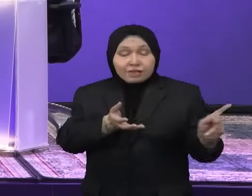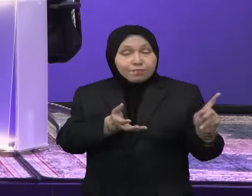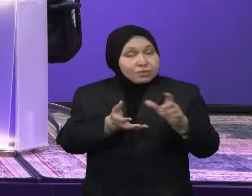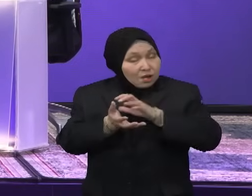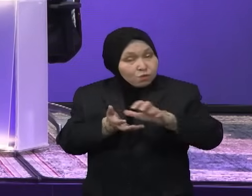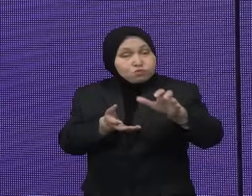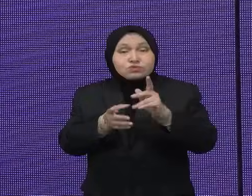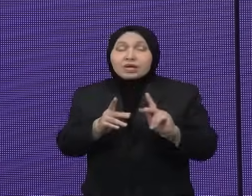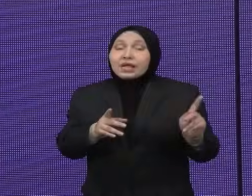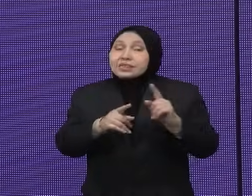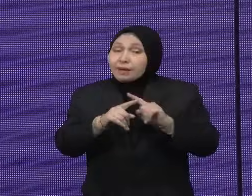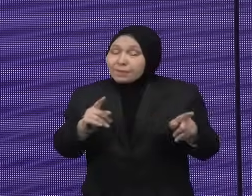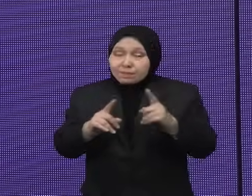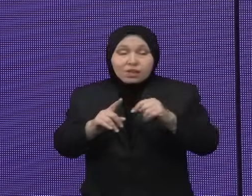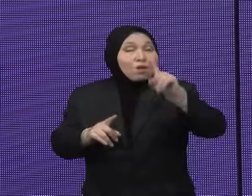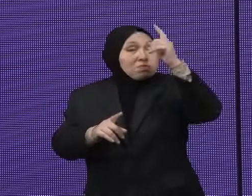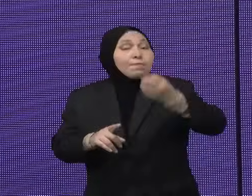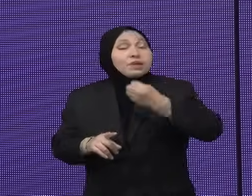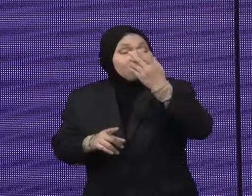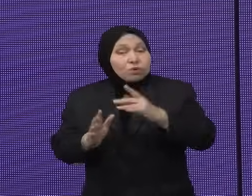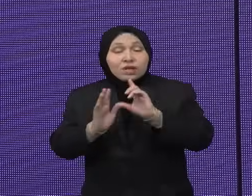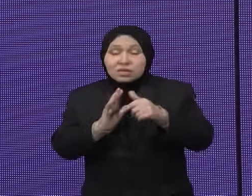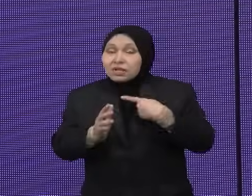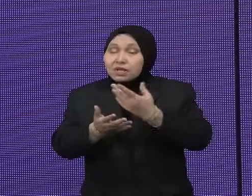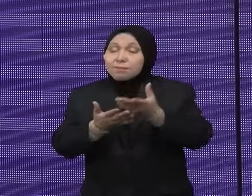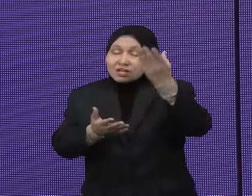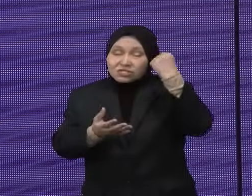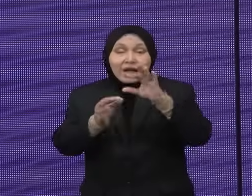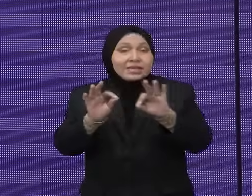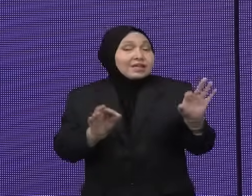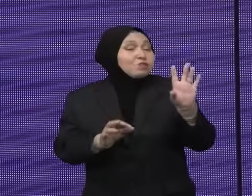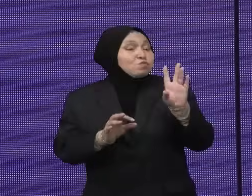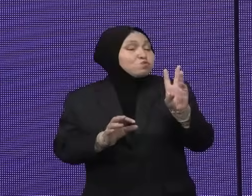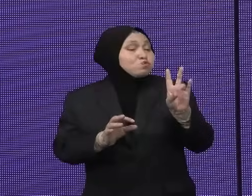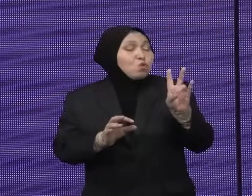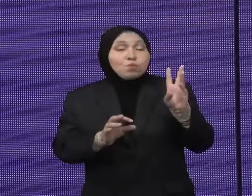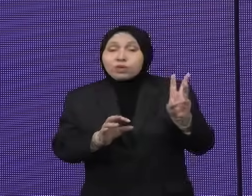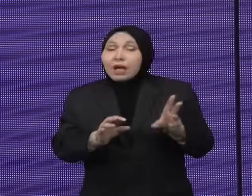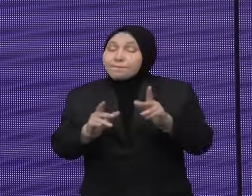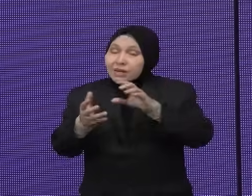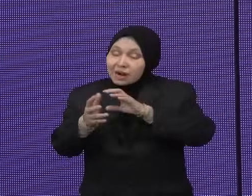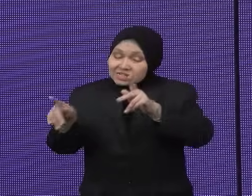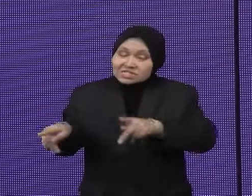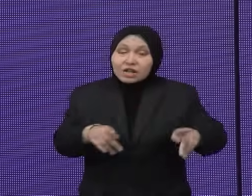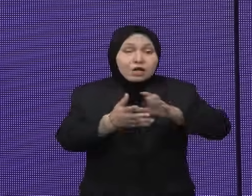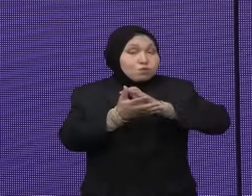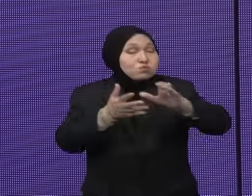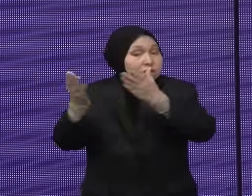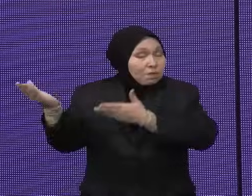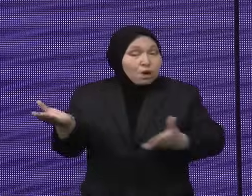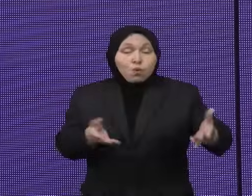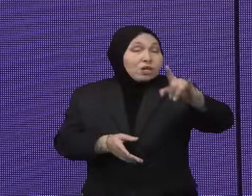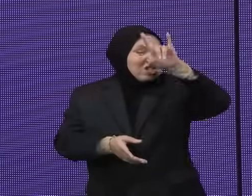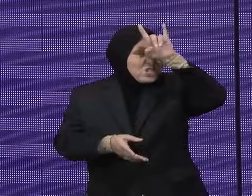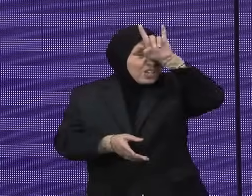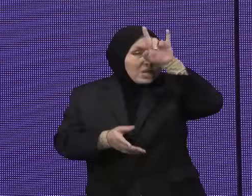merosakkan, ya. Tetapi bila Allah nyatakan, nanti kita akan belajar dalam ayat 76, perancangan rosak yang dibawakan oleh